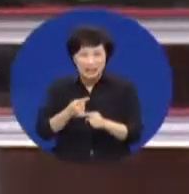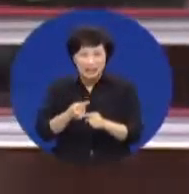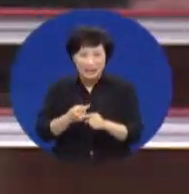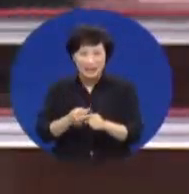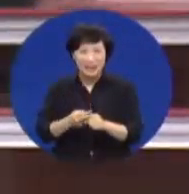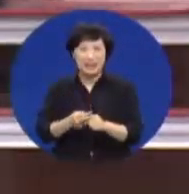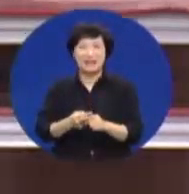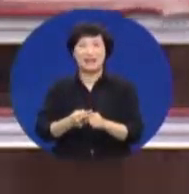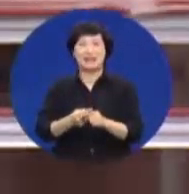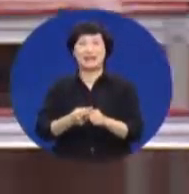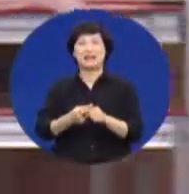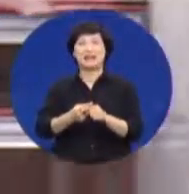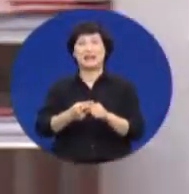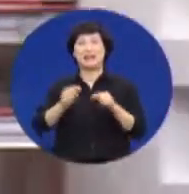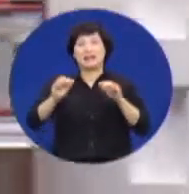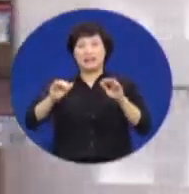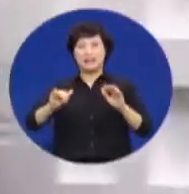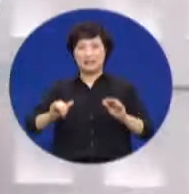하다가